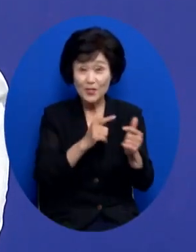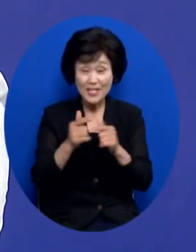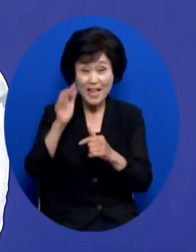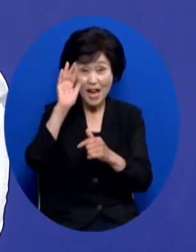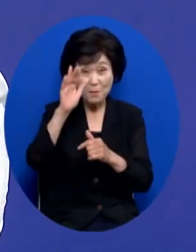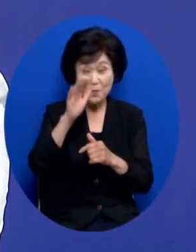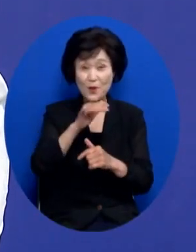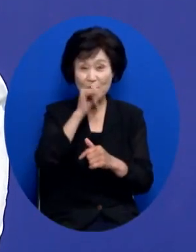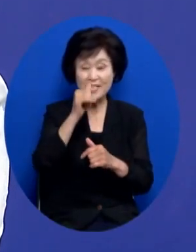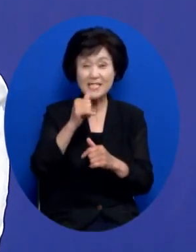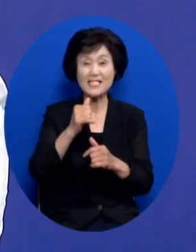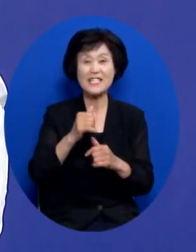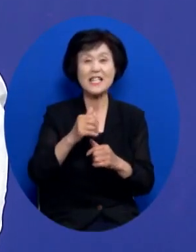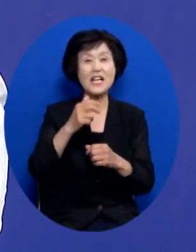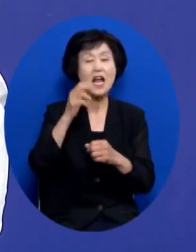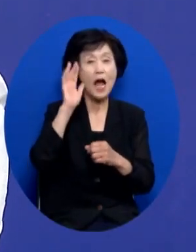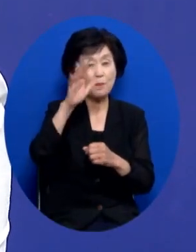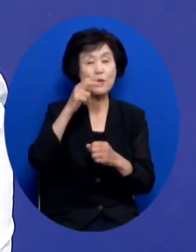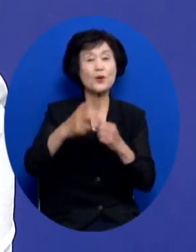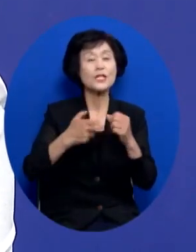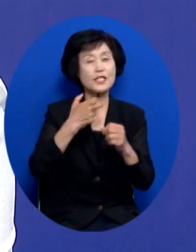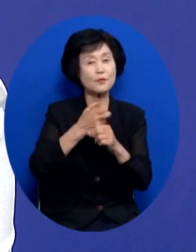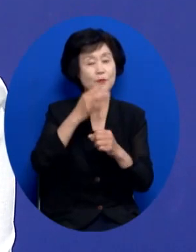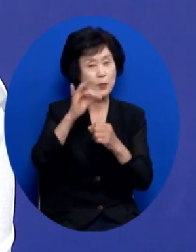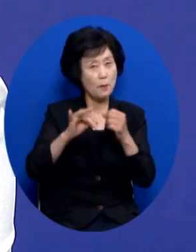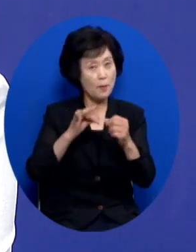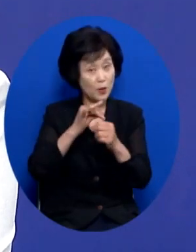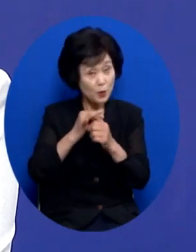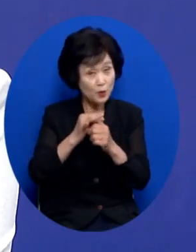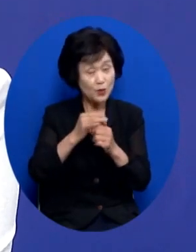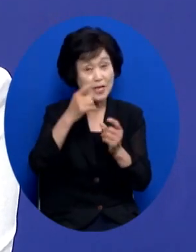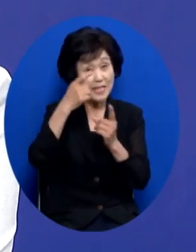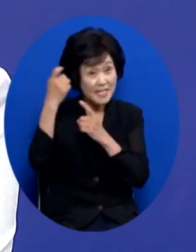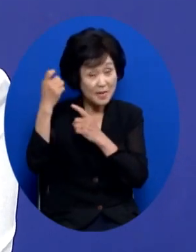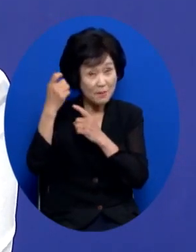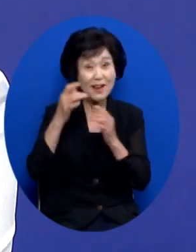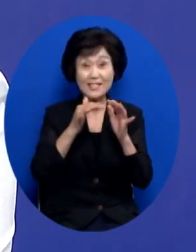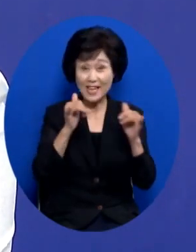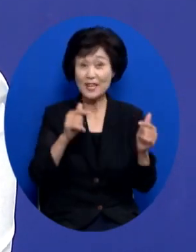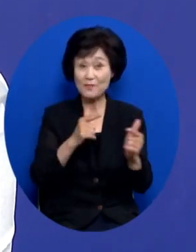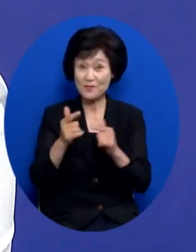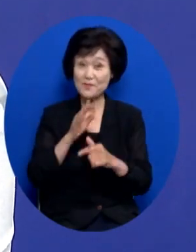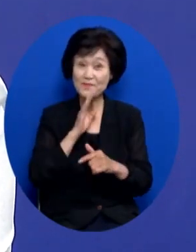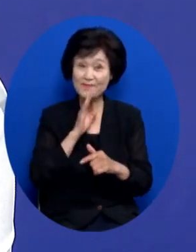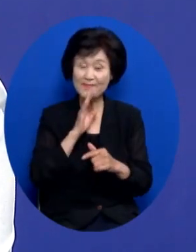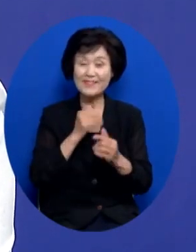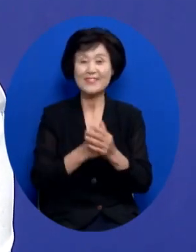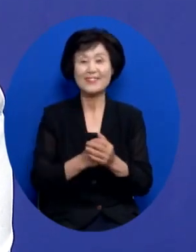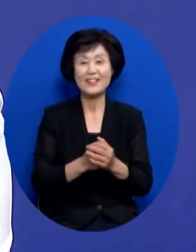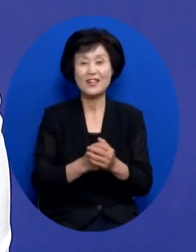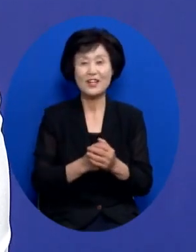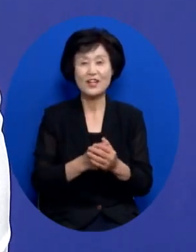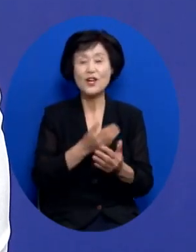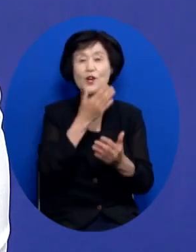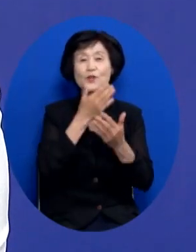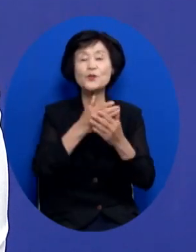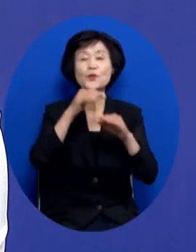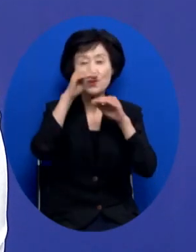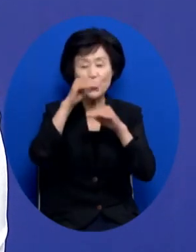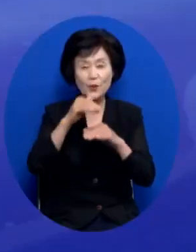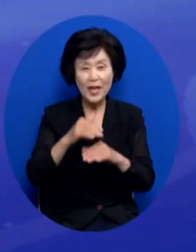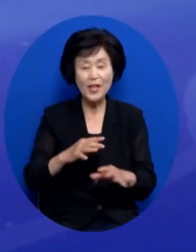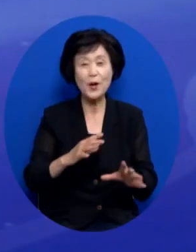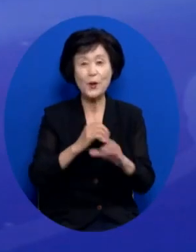그레엄 전도대회 70주년, 또 100주년을 기념할 주역들이겠죠. 네, 이 청소년 집회의 핵심 키워드를 정리해 주시죠.